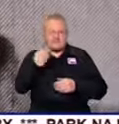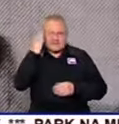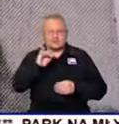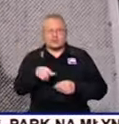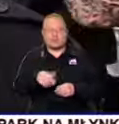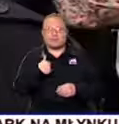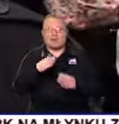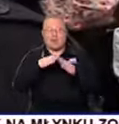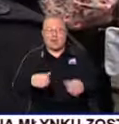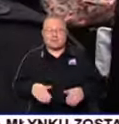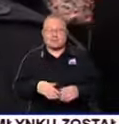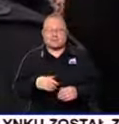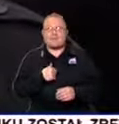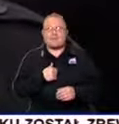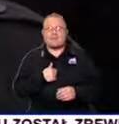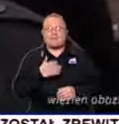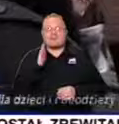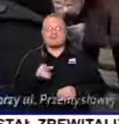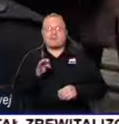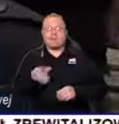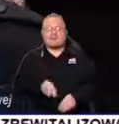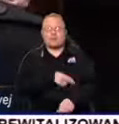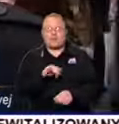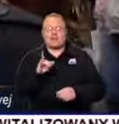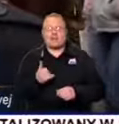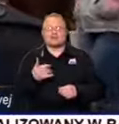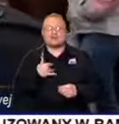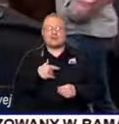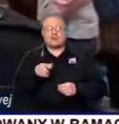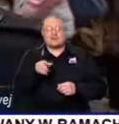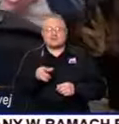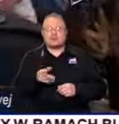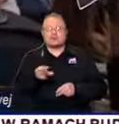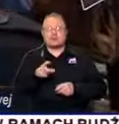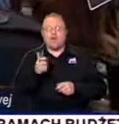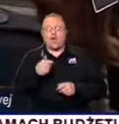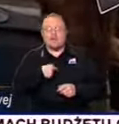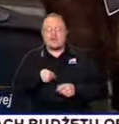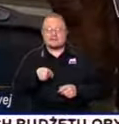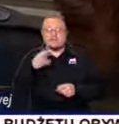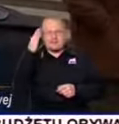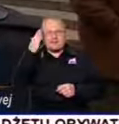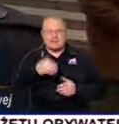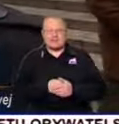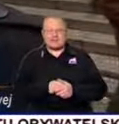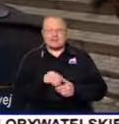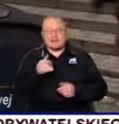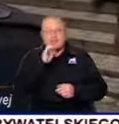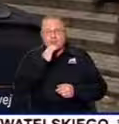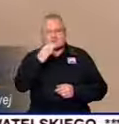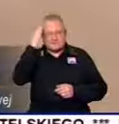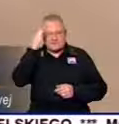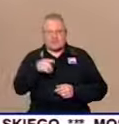obóz. Ja mówię, że my tak długo będziemy żyli, aż żyją ci, co o nas pamiętają. I dobrze, że ta młodzież wie o